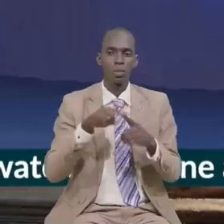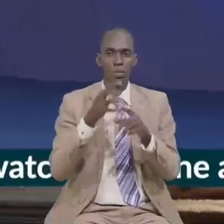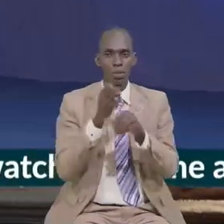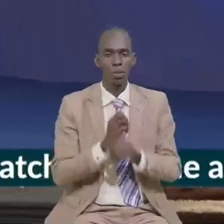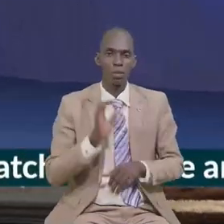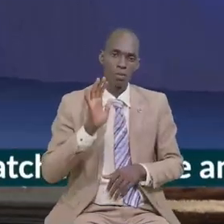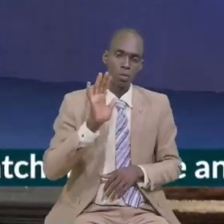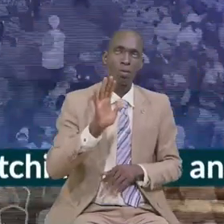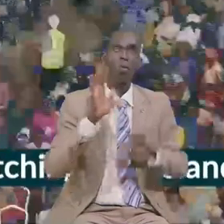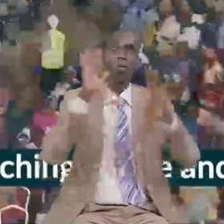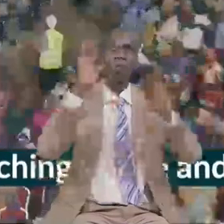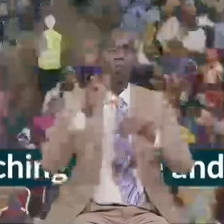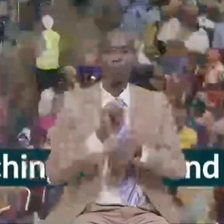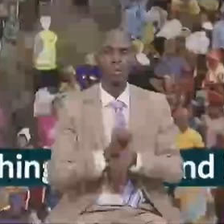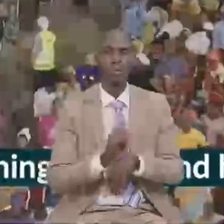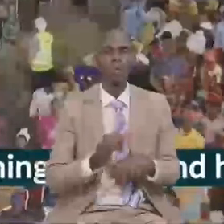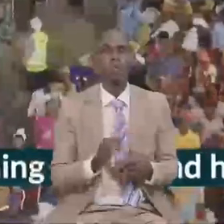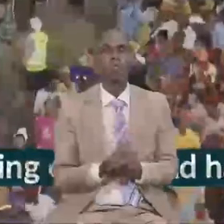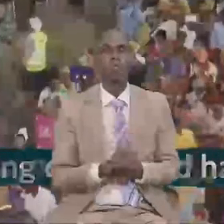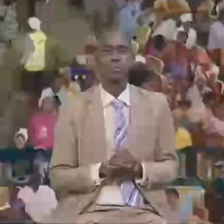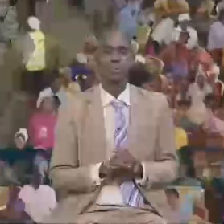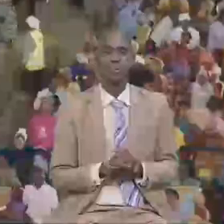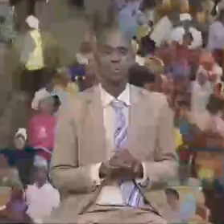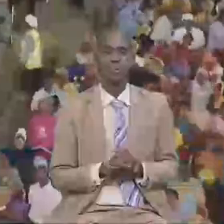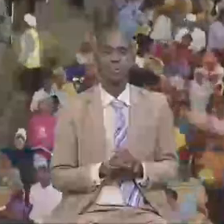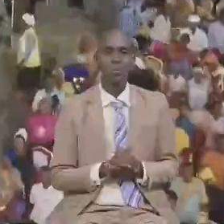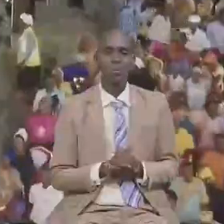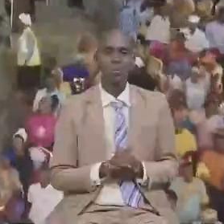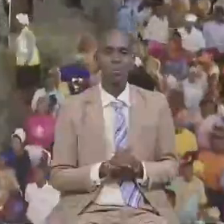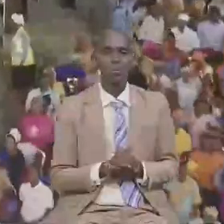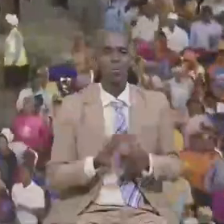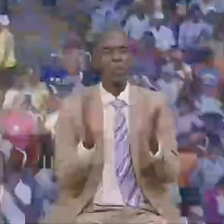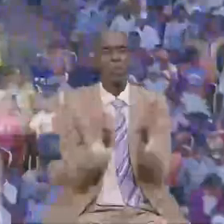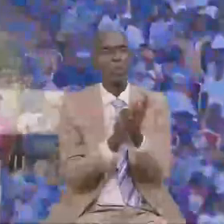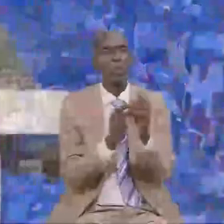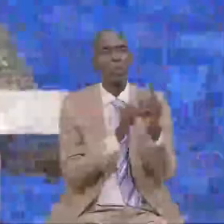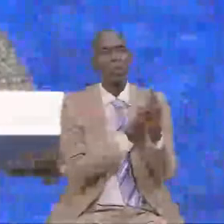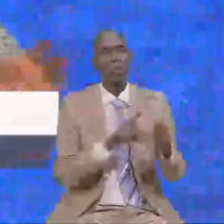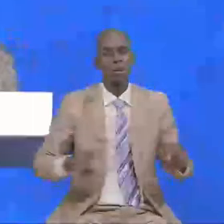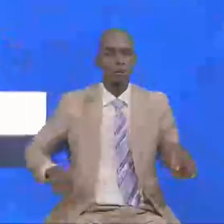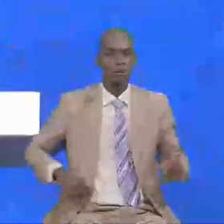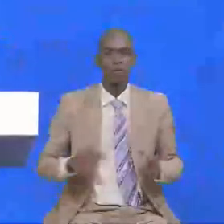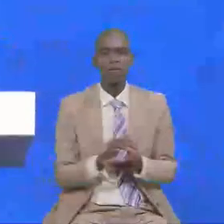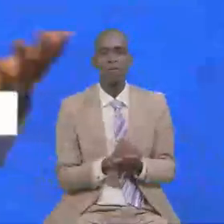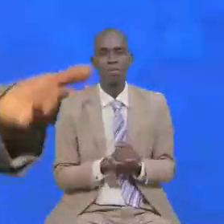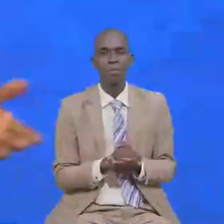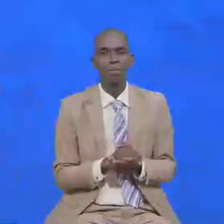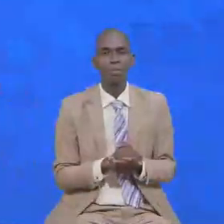Et l'heure sonne pour vous d'obtenir, de recevoir votre miracle. Gloire à Dieu.